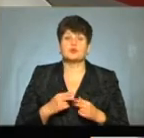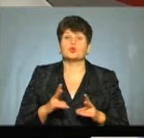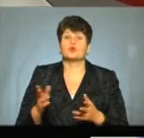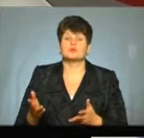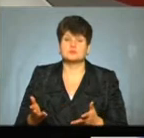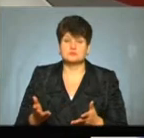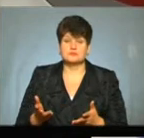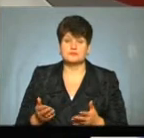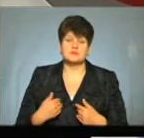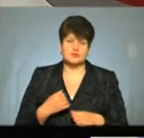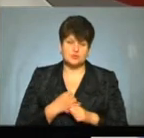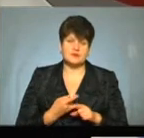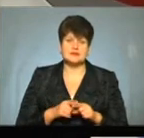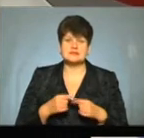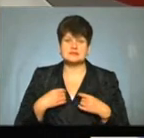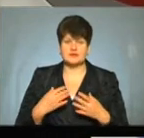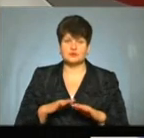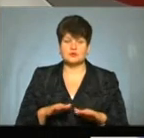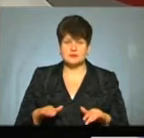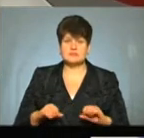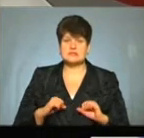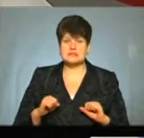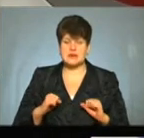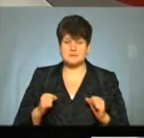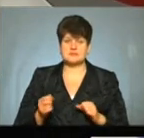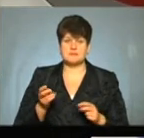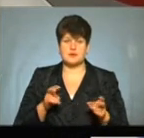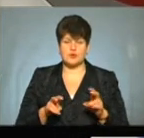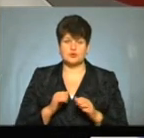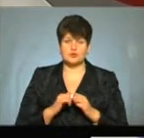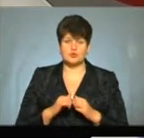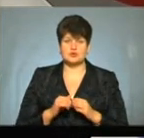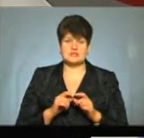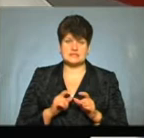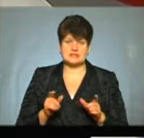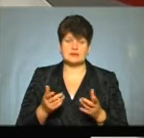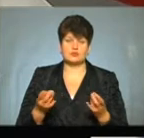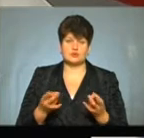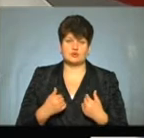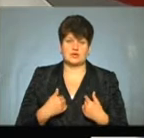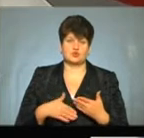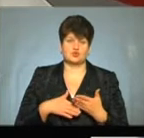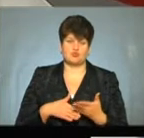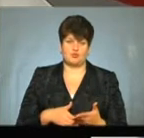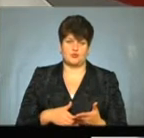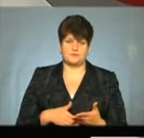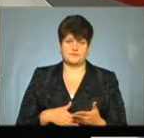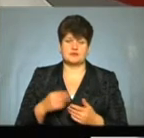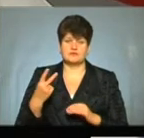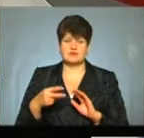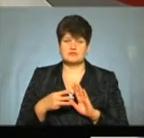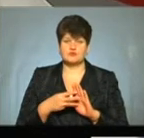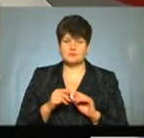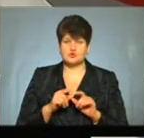Ось ми зробили діткам це свято. Ми стараємося приходити майже кожний заклад, де потребують нашої допомоги. В 28-й школі